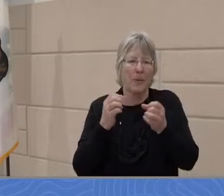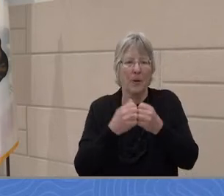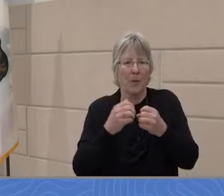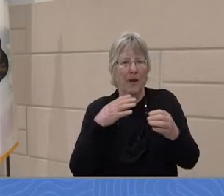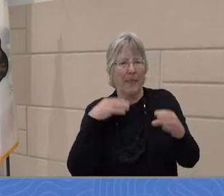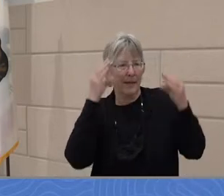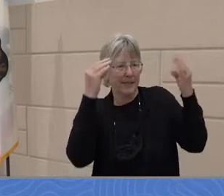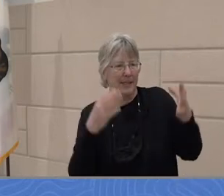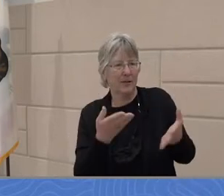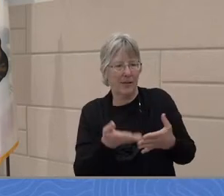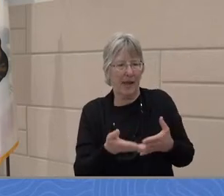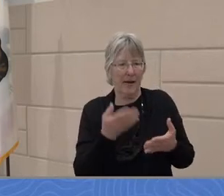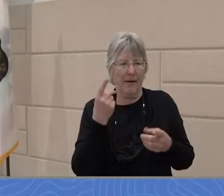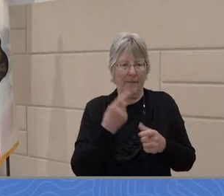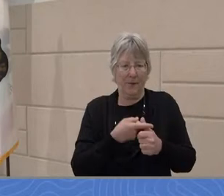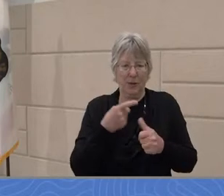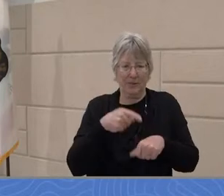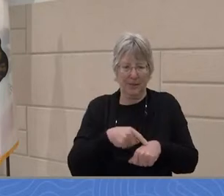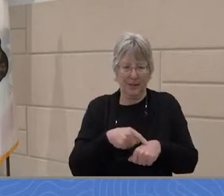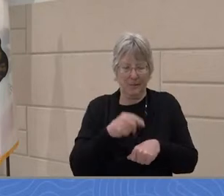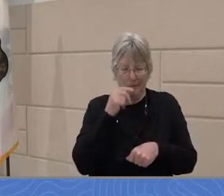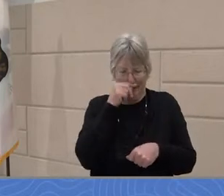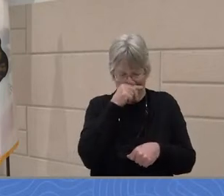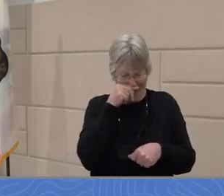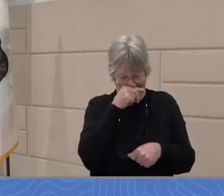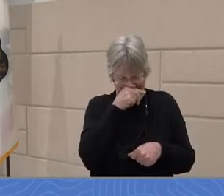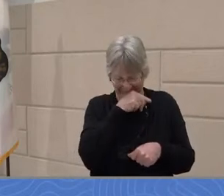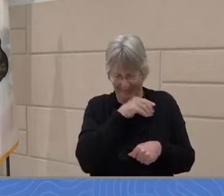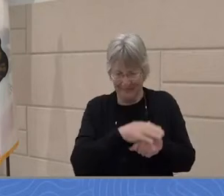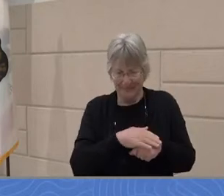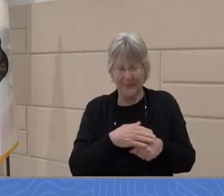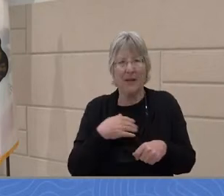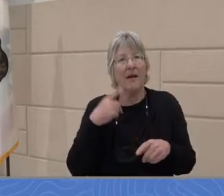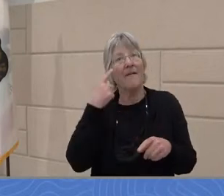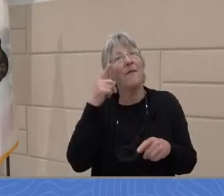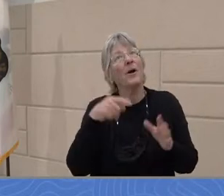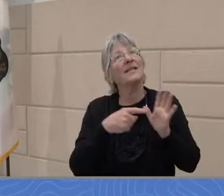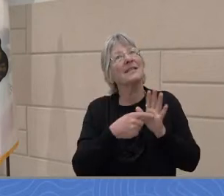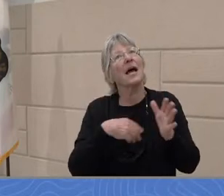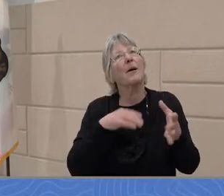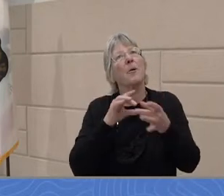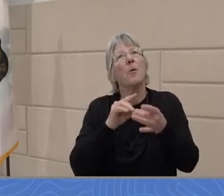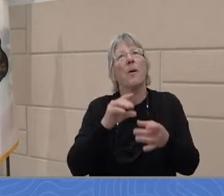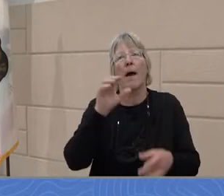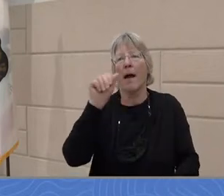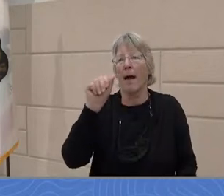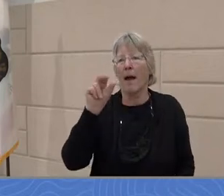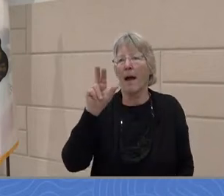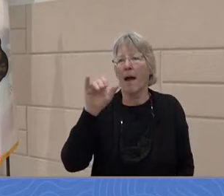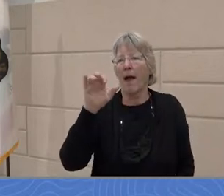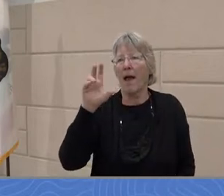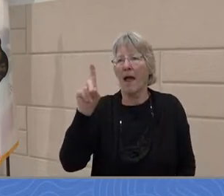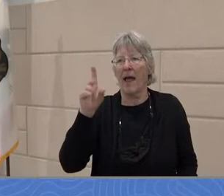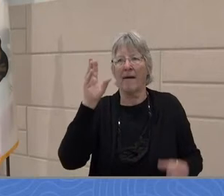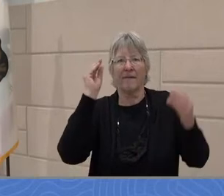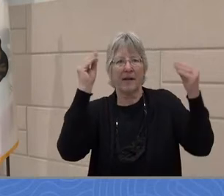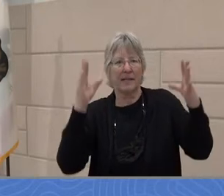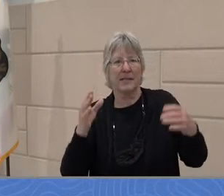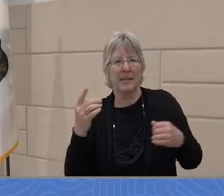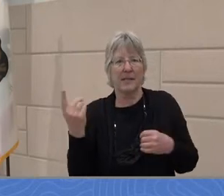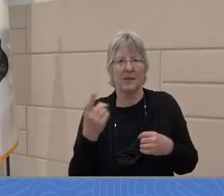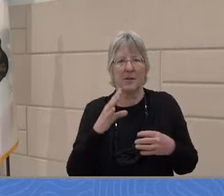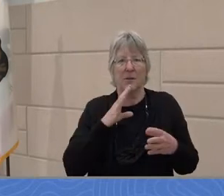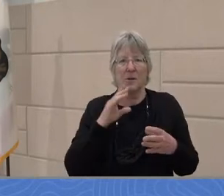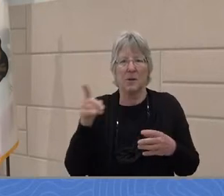គ្រូនឹងបើកទ្វារទៅឲ្យសិស្សសូមឧទាហរណ៍ទំនាក់ទំនងរបស់ខ្ញុំជាមួយនឹងគ្រូមួយផ្សេងទៀត